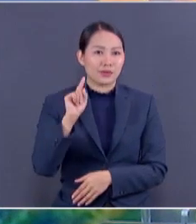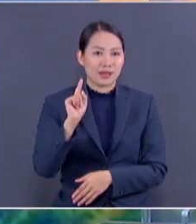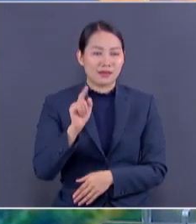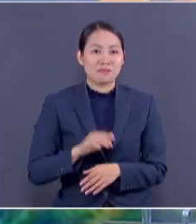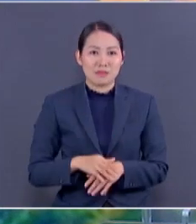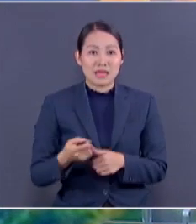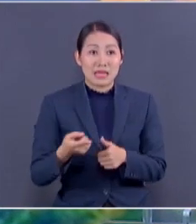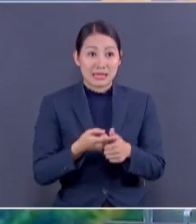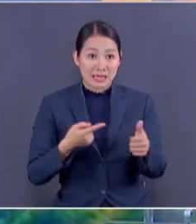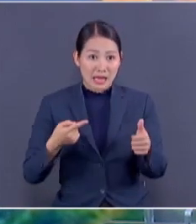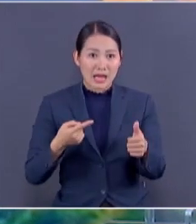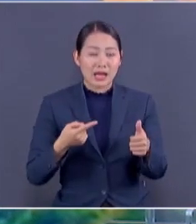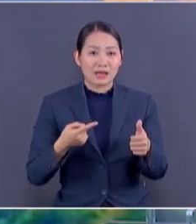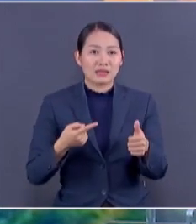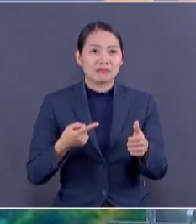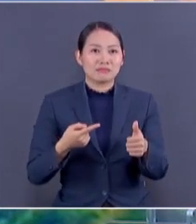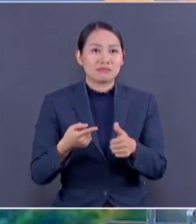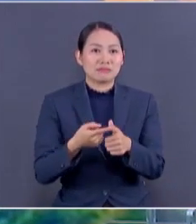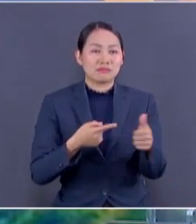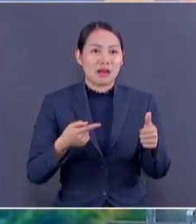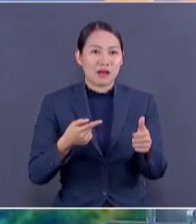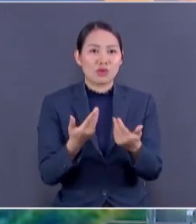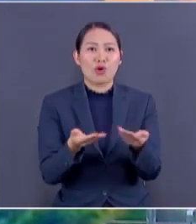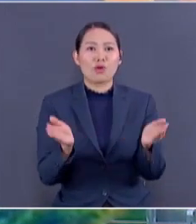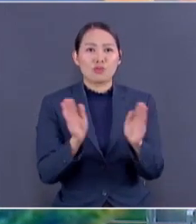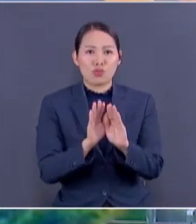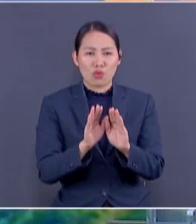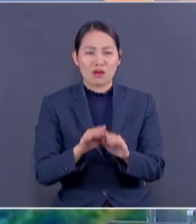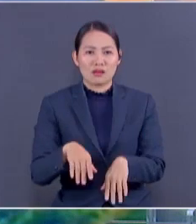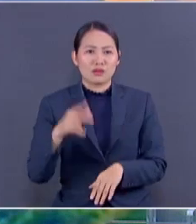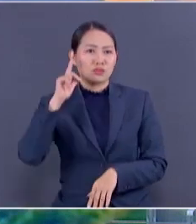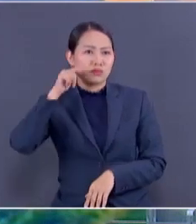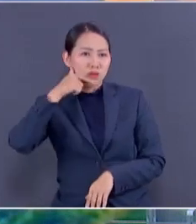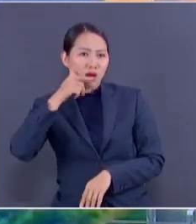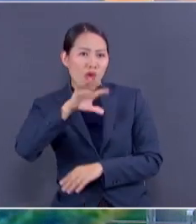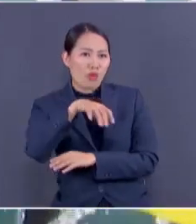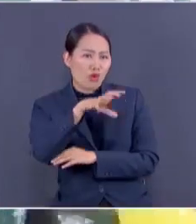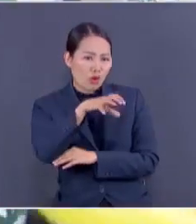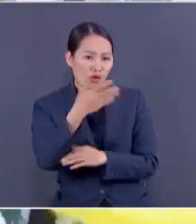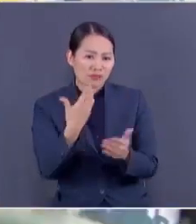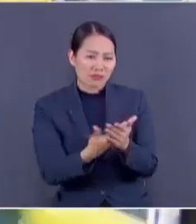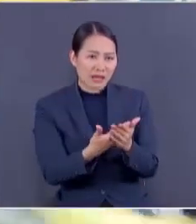ไปกว่า1,700,000 บาทนะครับและเดี๋ยววันนี้ครับบิ๊กโจ๊กเตรียมประชุมความคืบหน้าคดีในคดีนี้ครับ